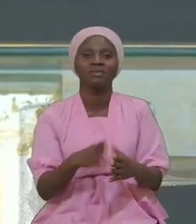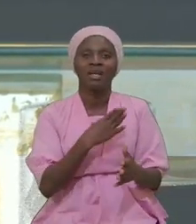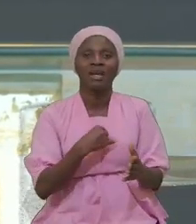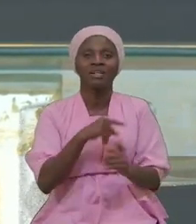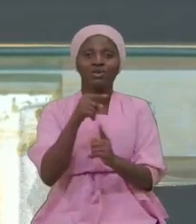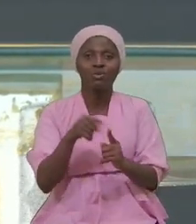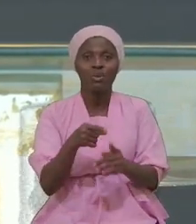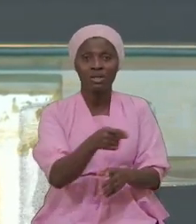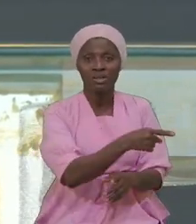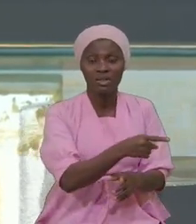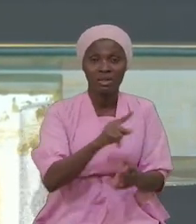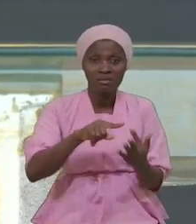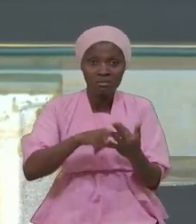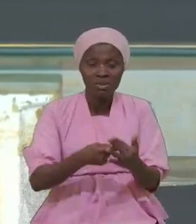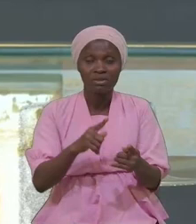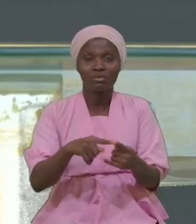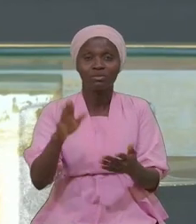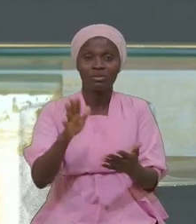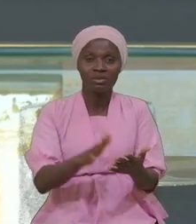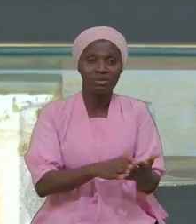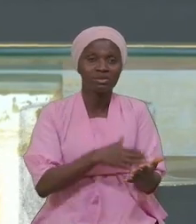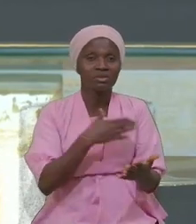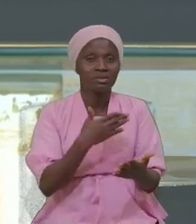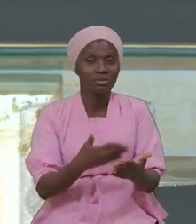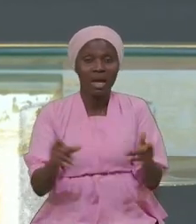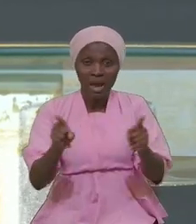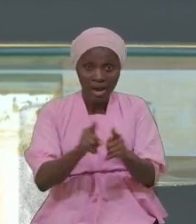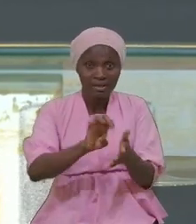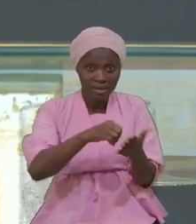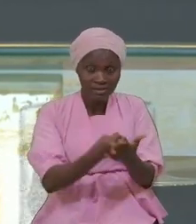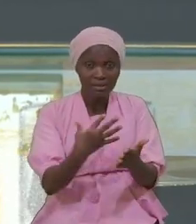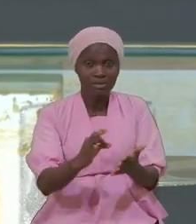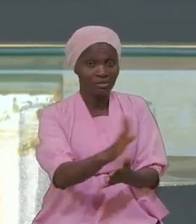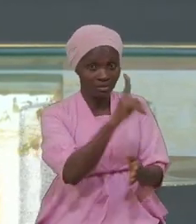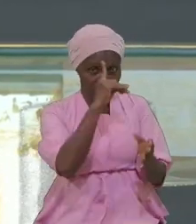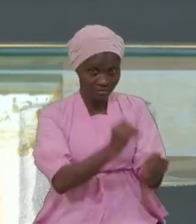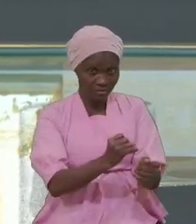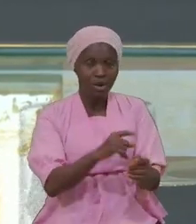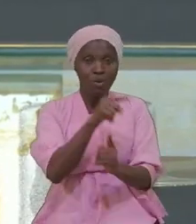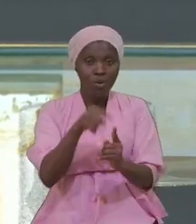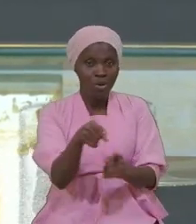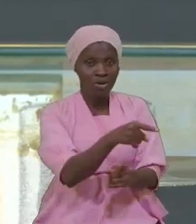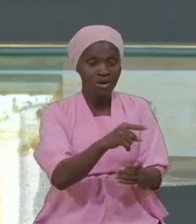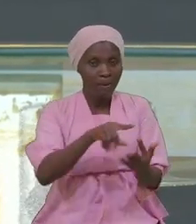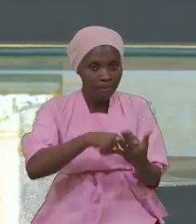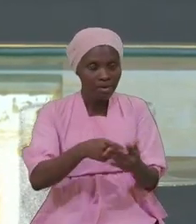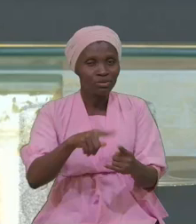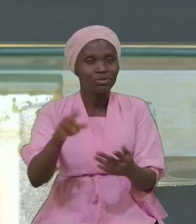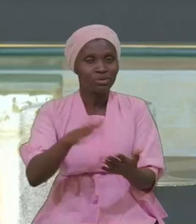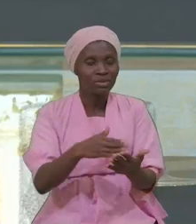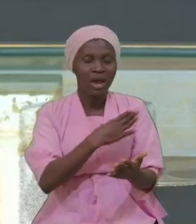Au moment où l'on commençait, comme une évidence de leur foi, comme au moment où